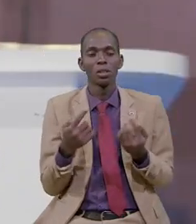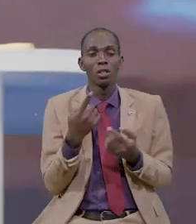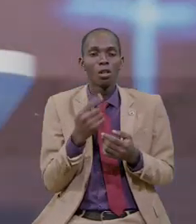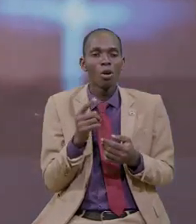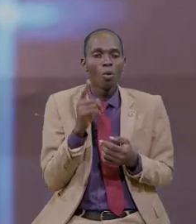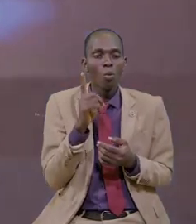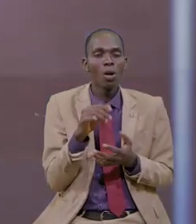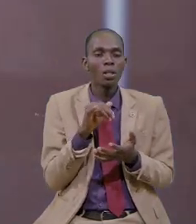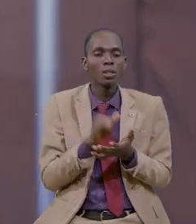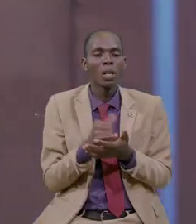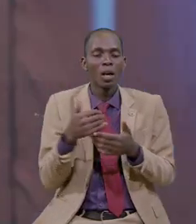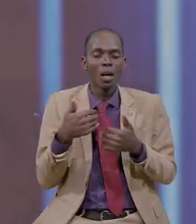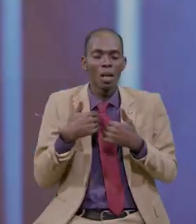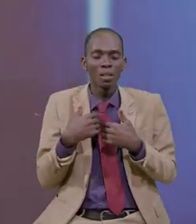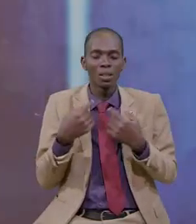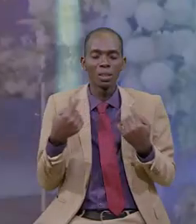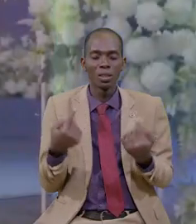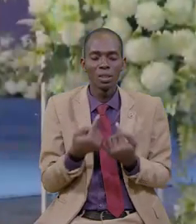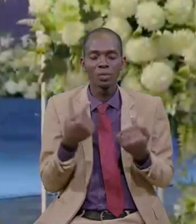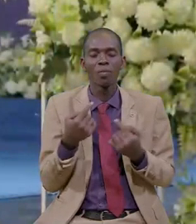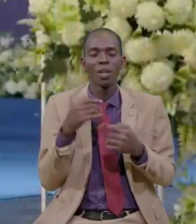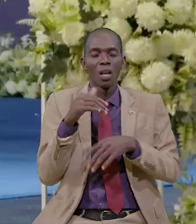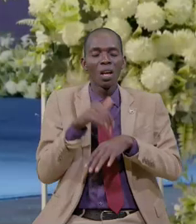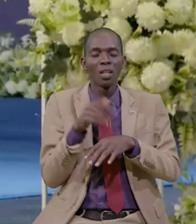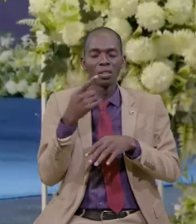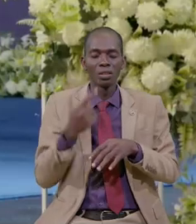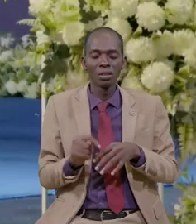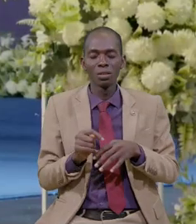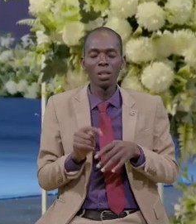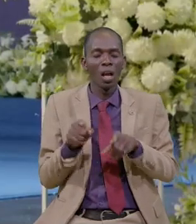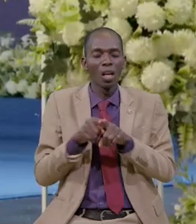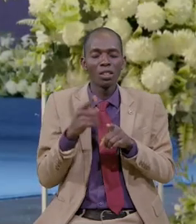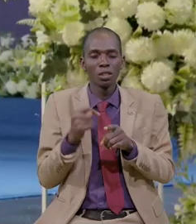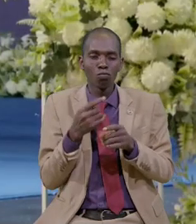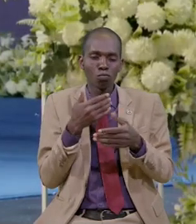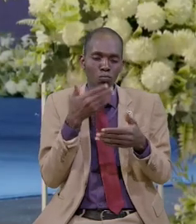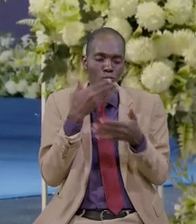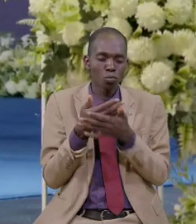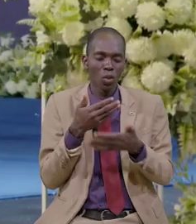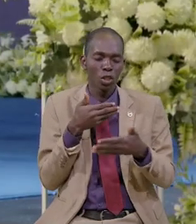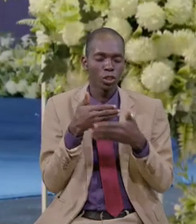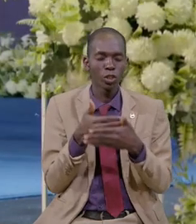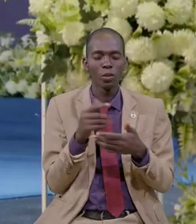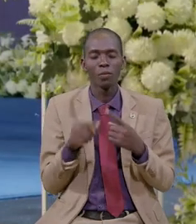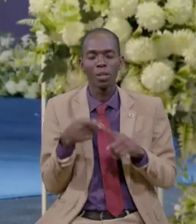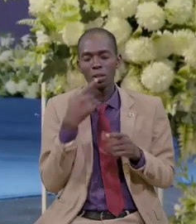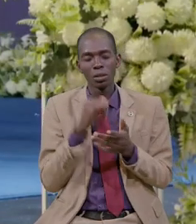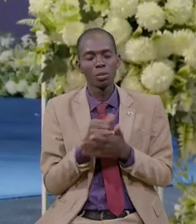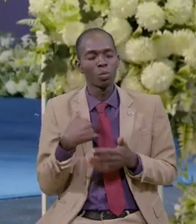péché, celui qui a le péché comme ami intime, ils sont